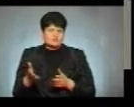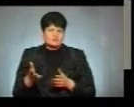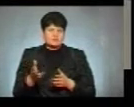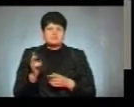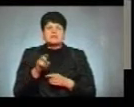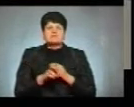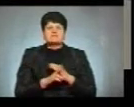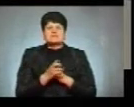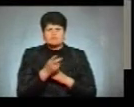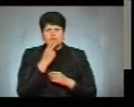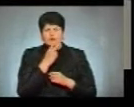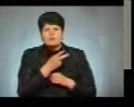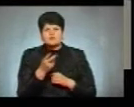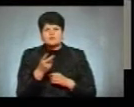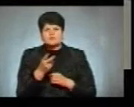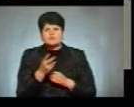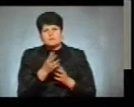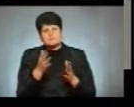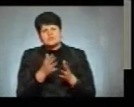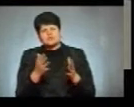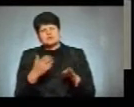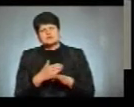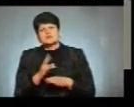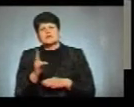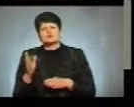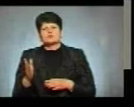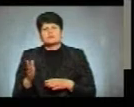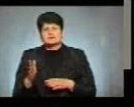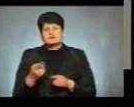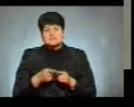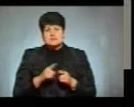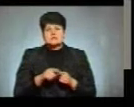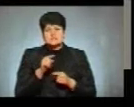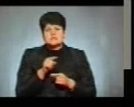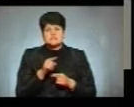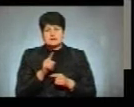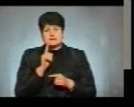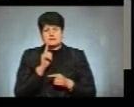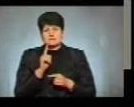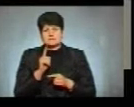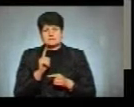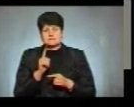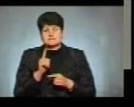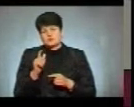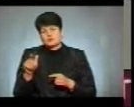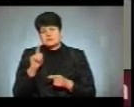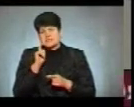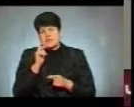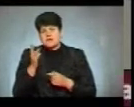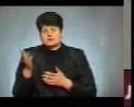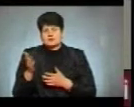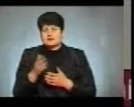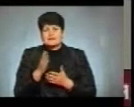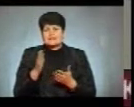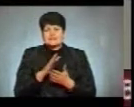до церкви, чи ви побачите переважаючу частину. Це якраз електорат Зеленського, який, ну, для є